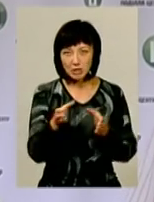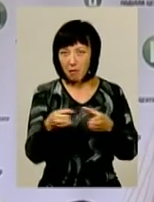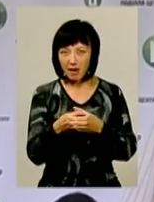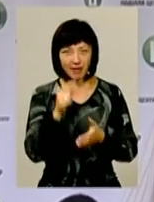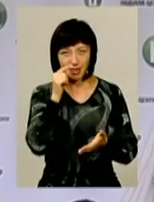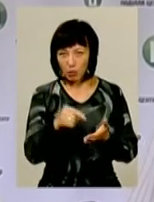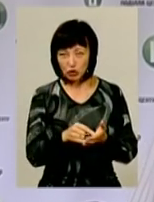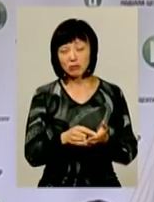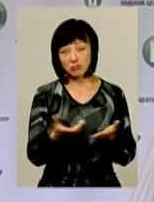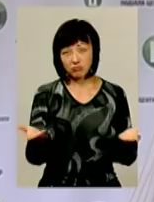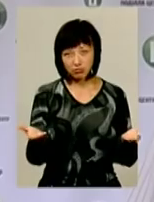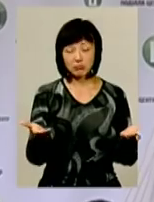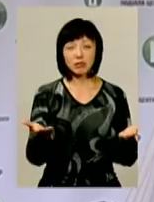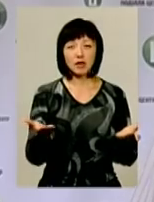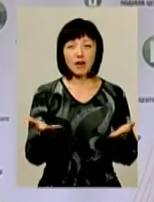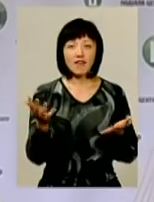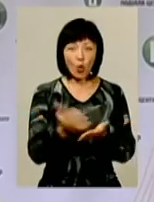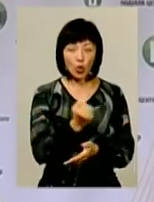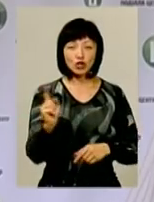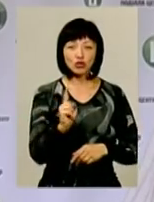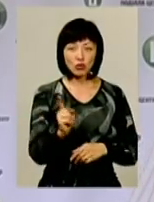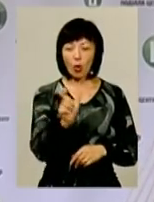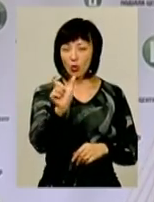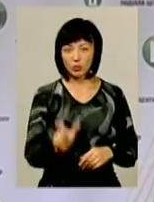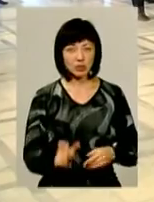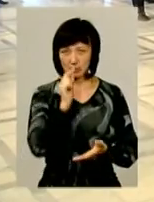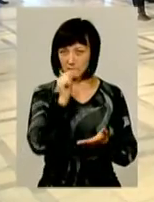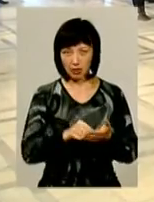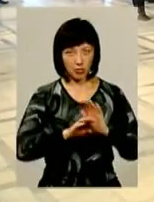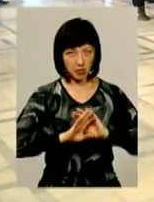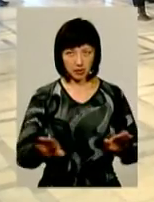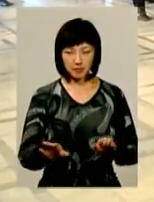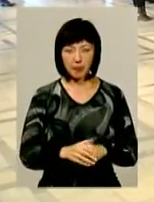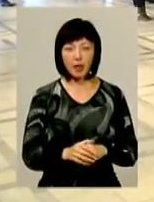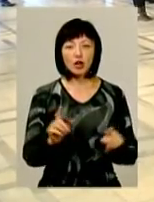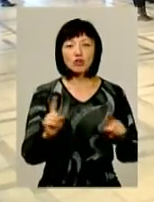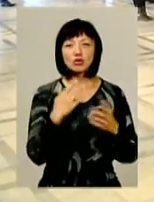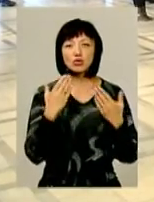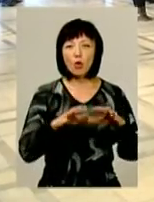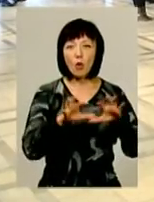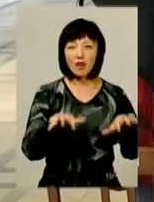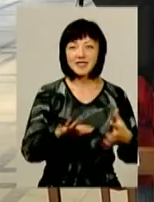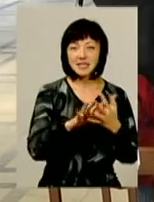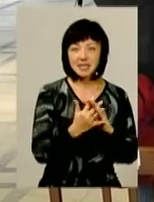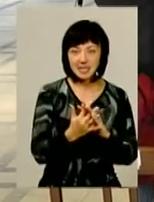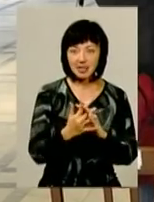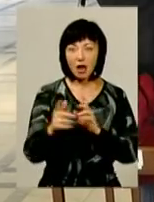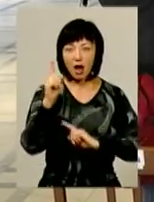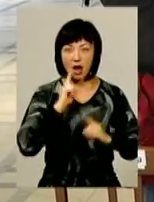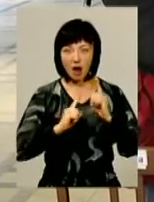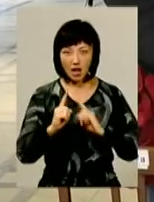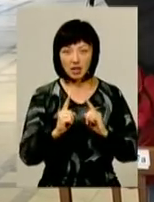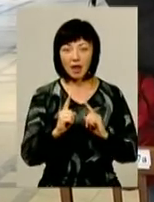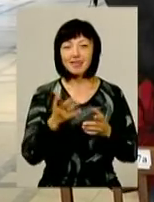пройшла, не набрала цих голосів, виходить, що він не проходить. Що стосується голів селищних та сільських рад, то в